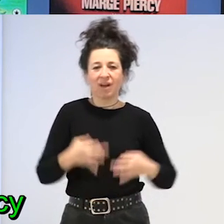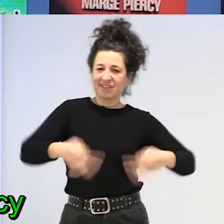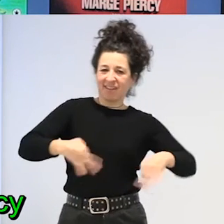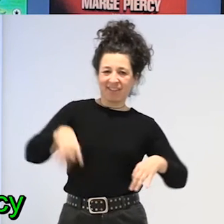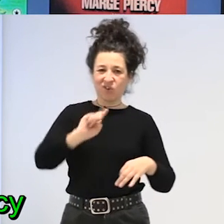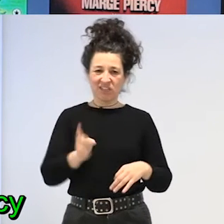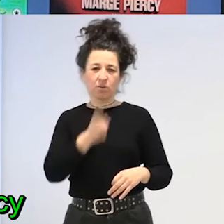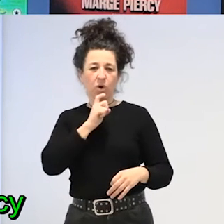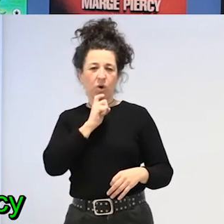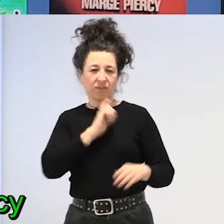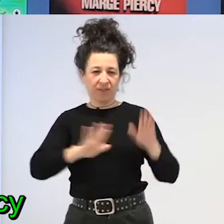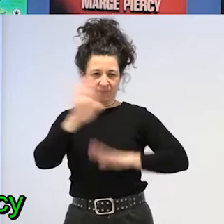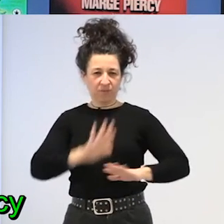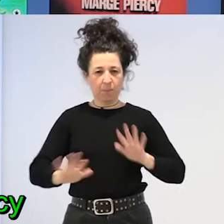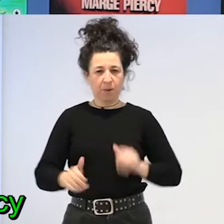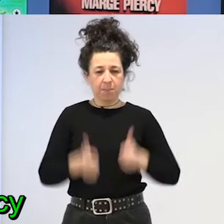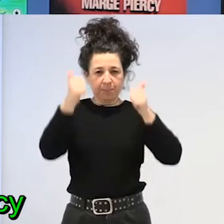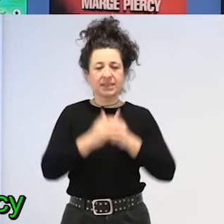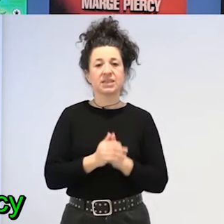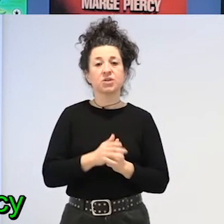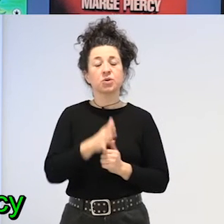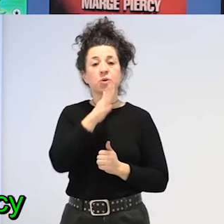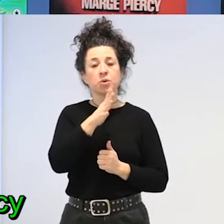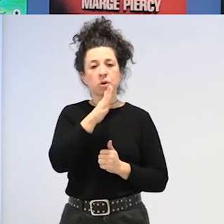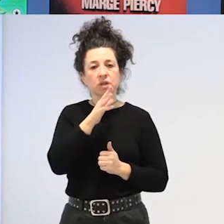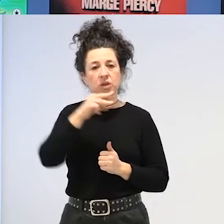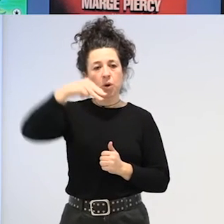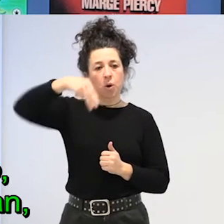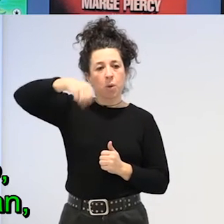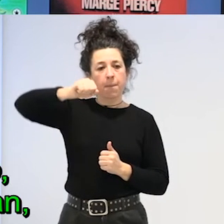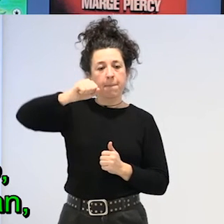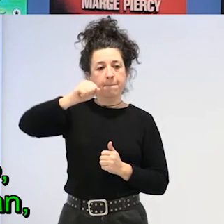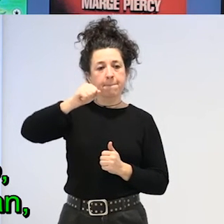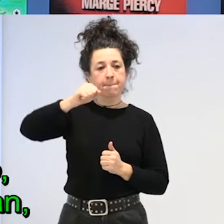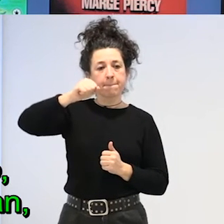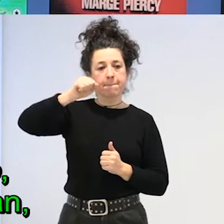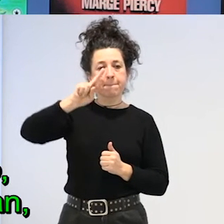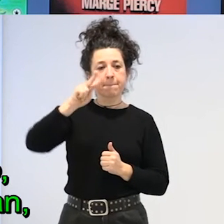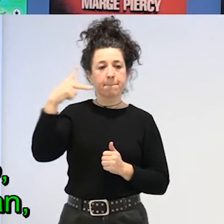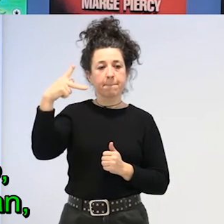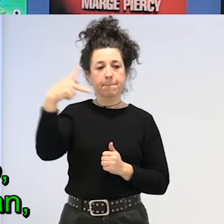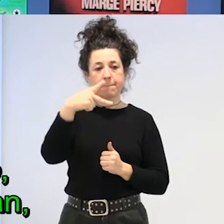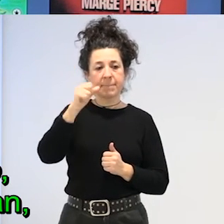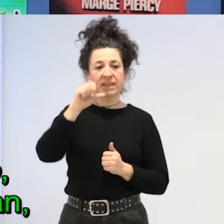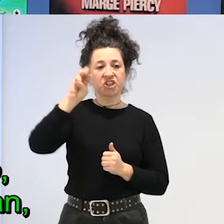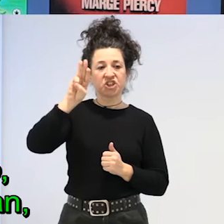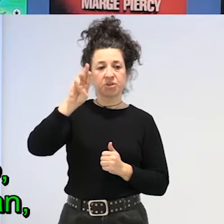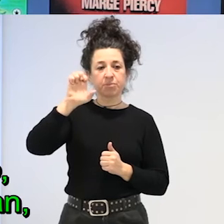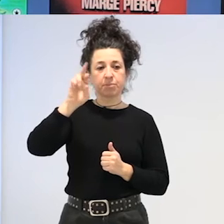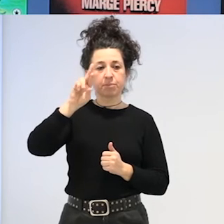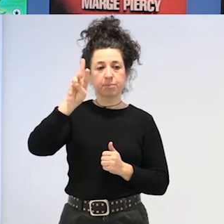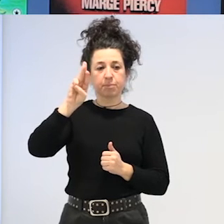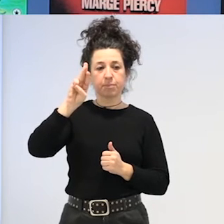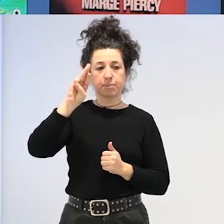baina horretaz adibidez arduratu egin zen March Pierce, Woman on the Edge of Time, emakumea denboraren